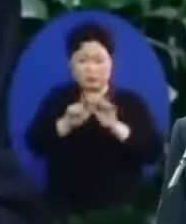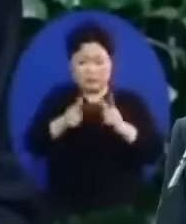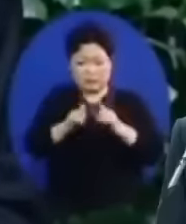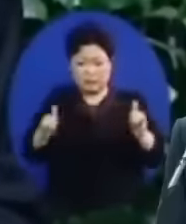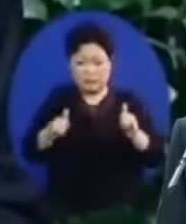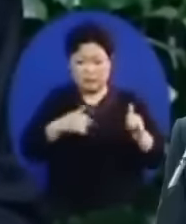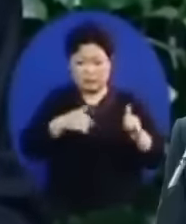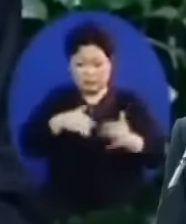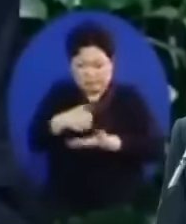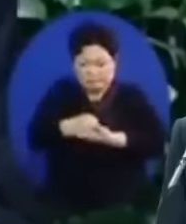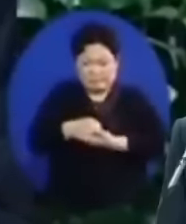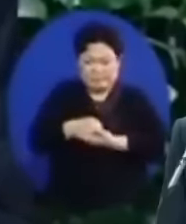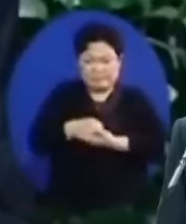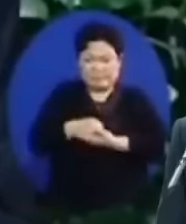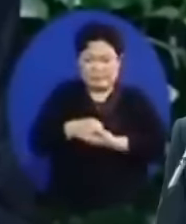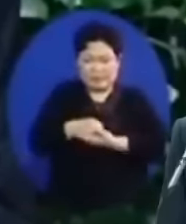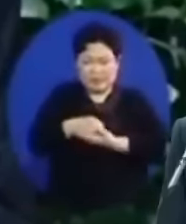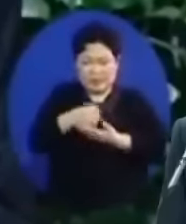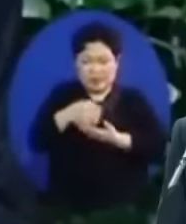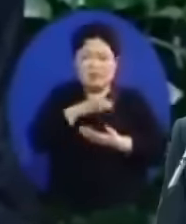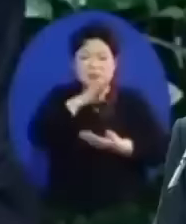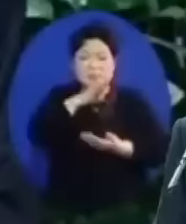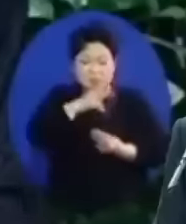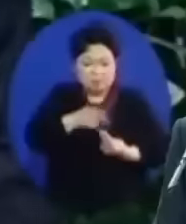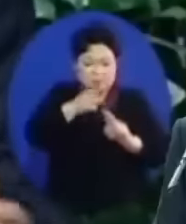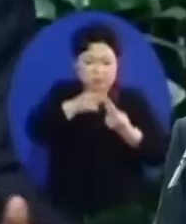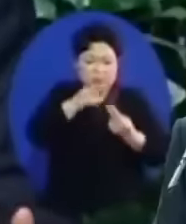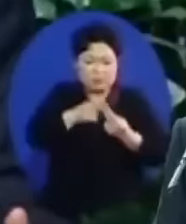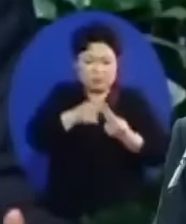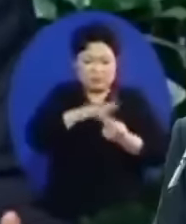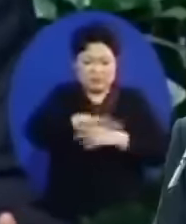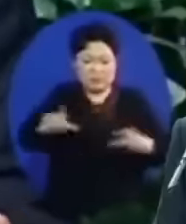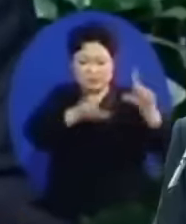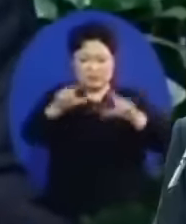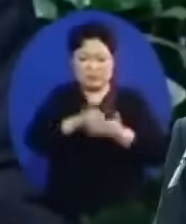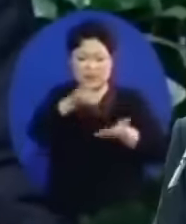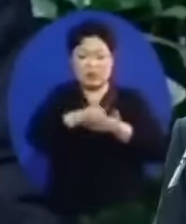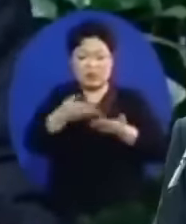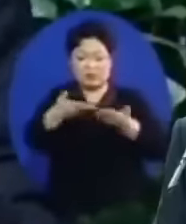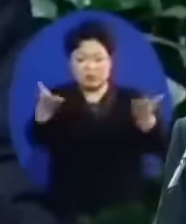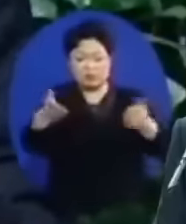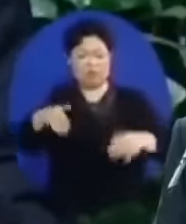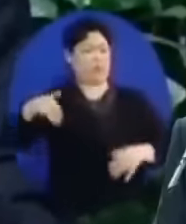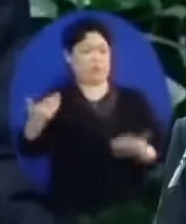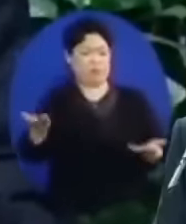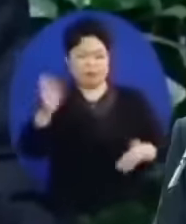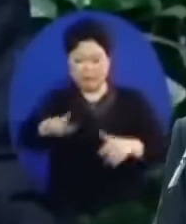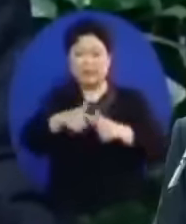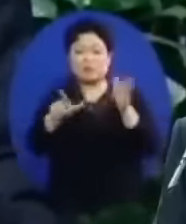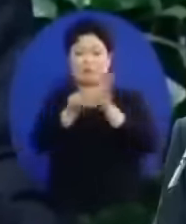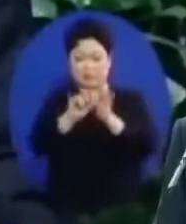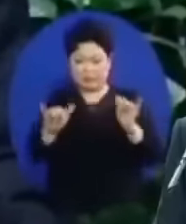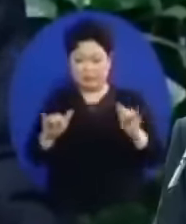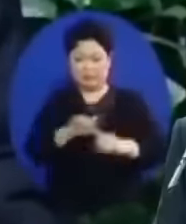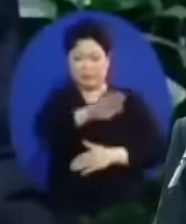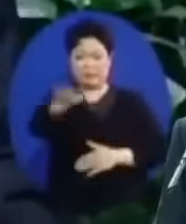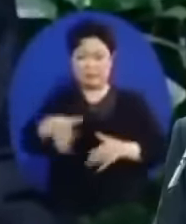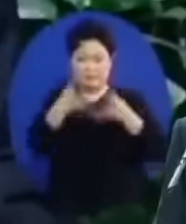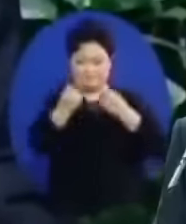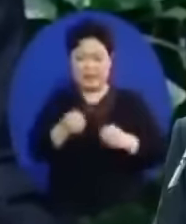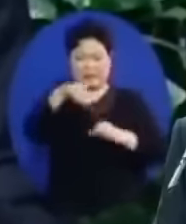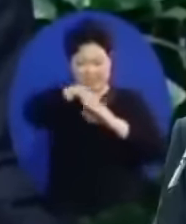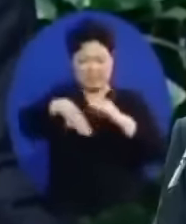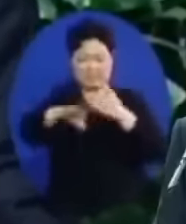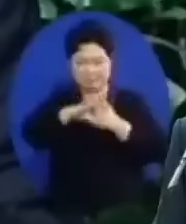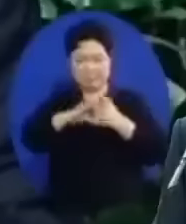끌어안고 손에 쥐고 모아야 잘 살지 나누어주면 안 되는 줄 아는 것입니다. 그러나 예수 믿는 사람은 우리가 많이